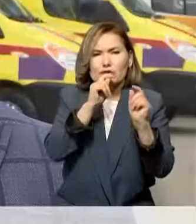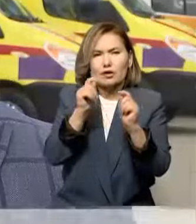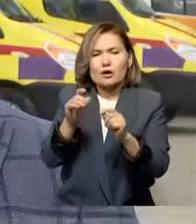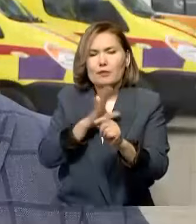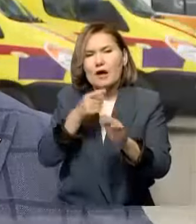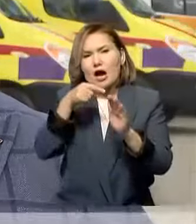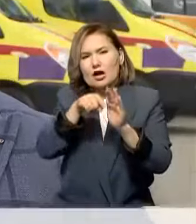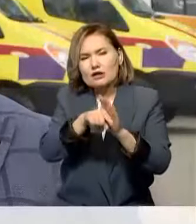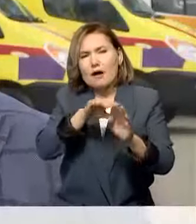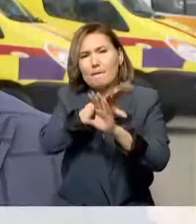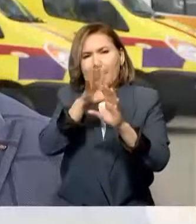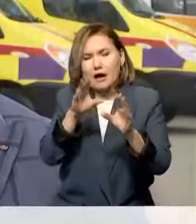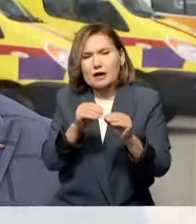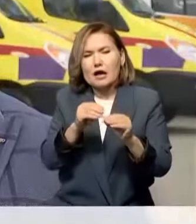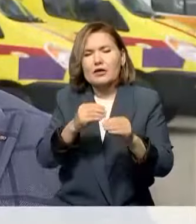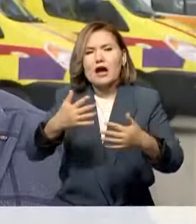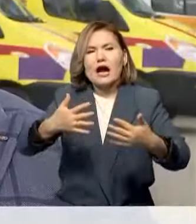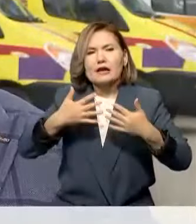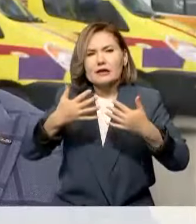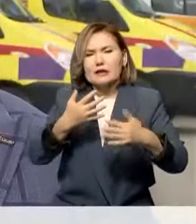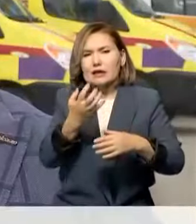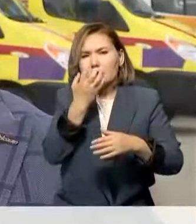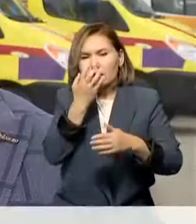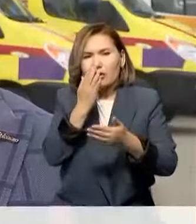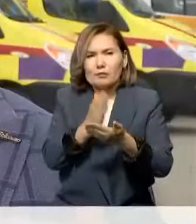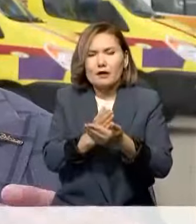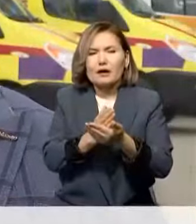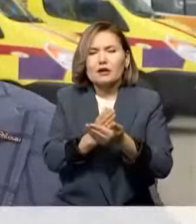ішінде барлық кислородымыз және